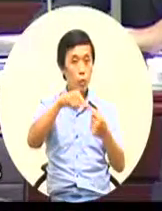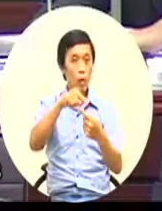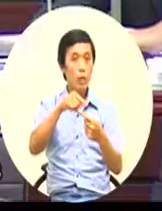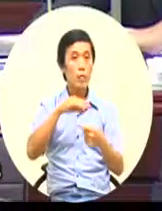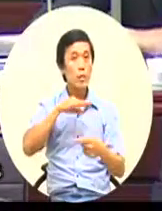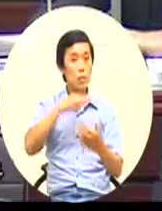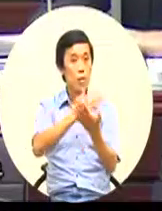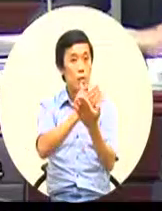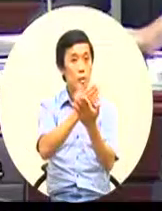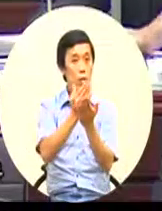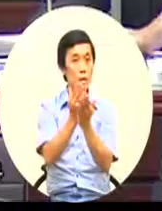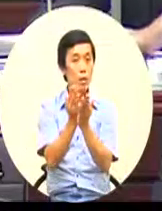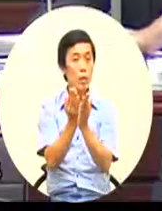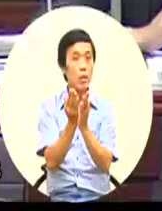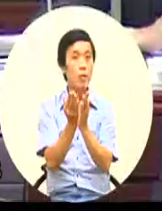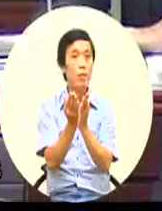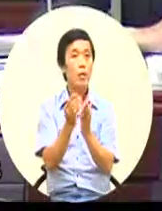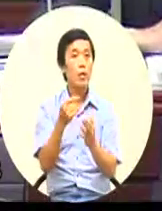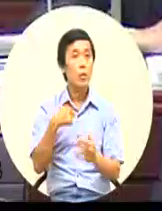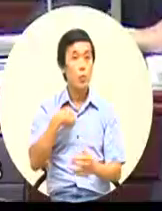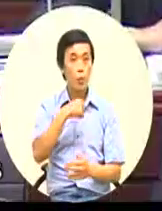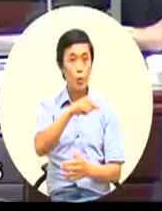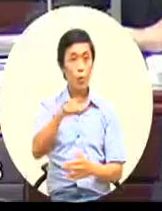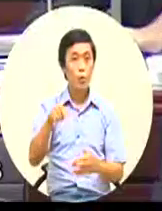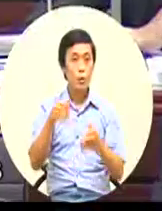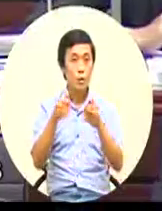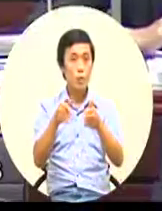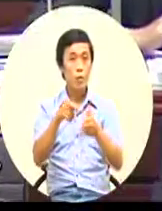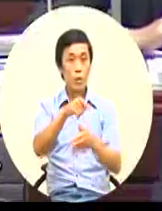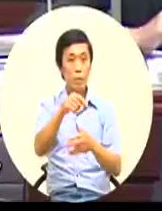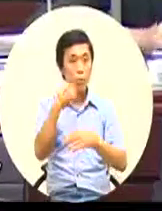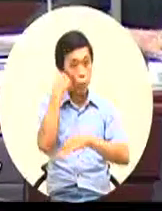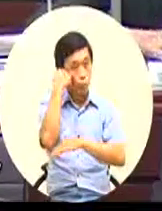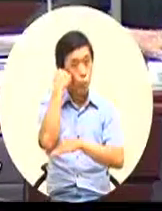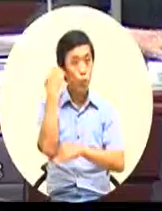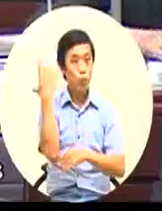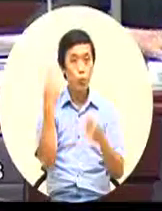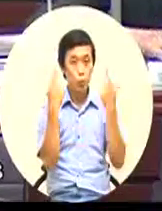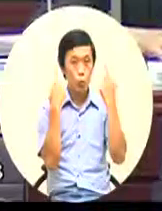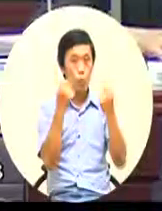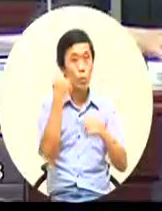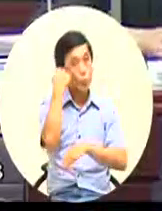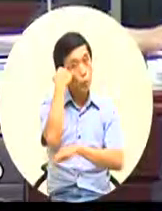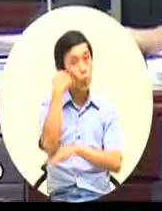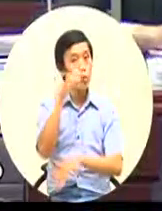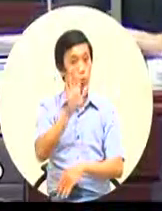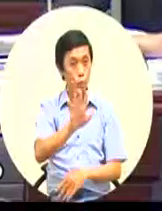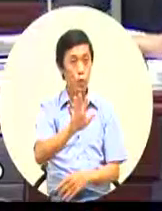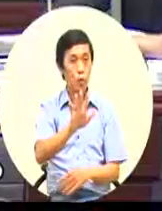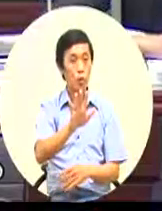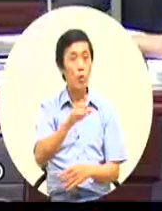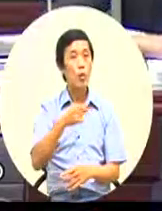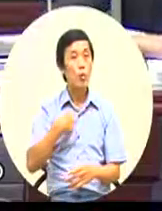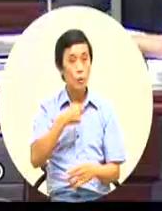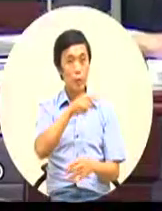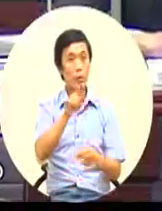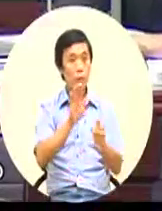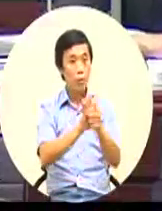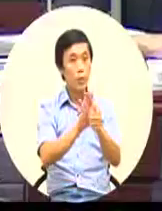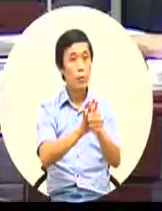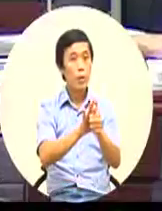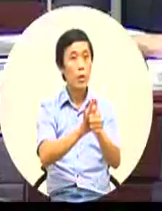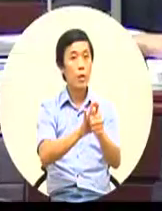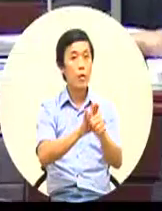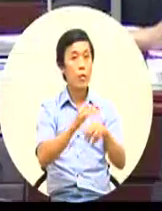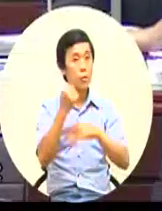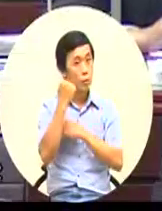分别各因居住的事实的情况，尽量来给予协助。啊，这个